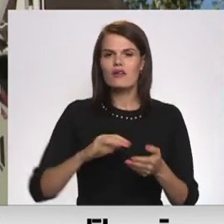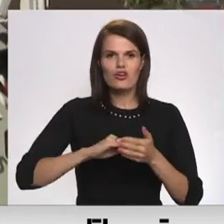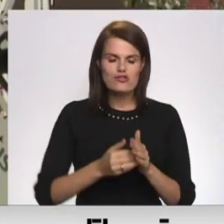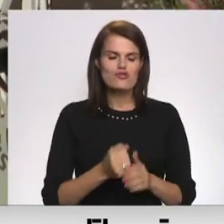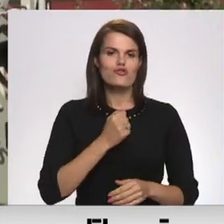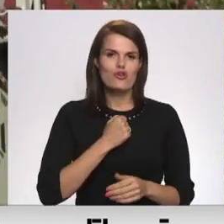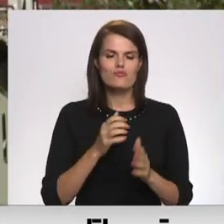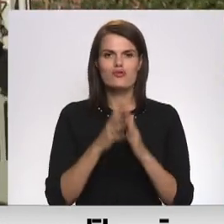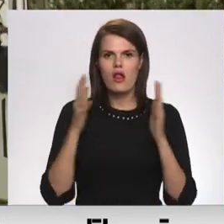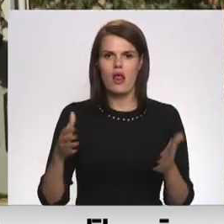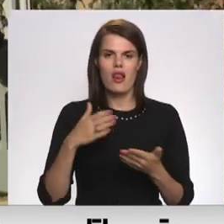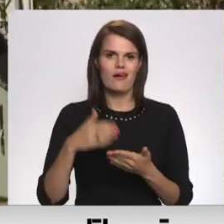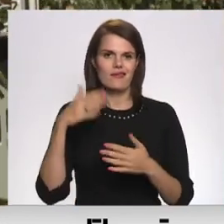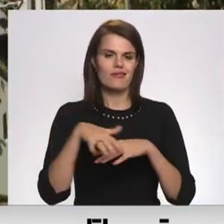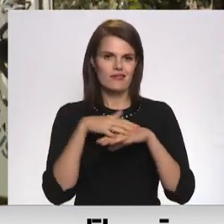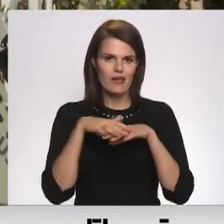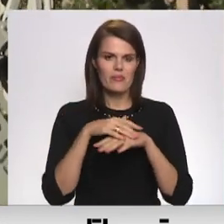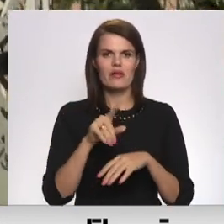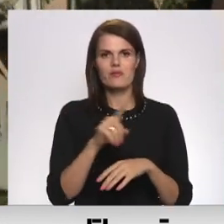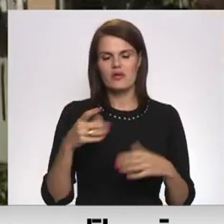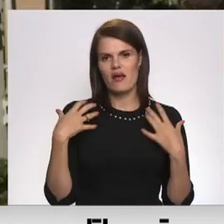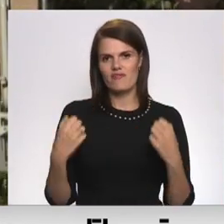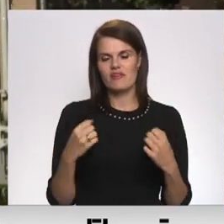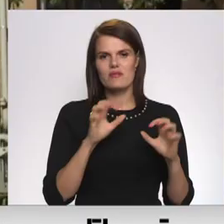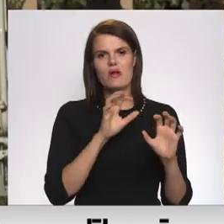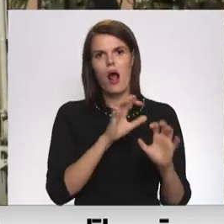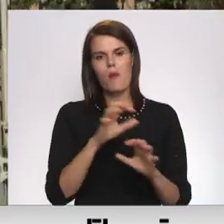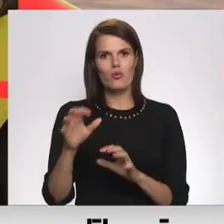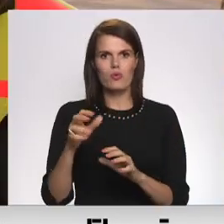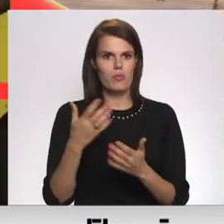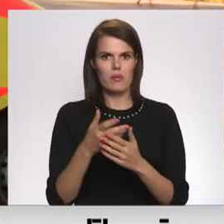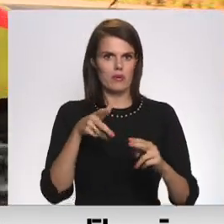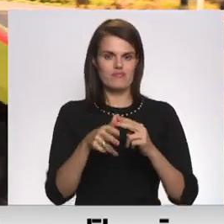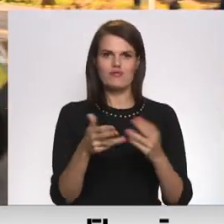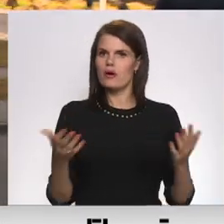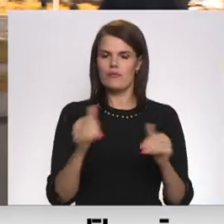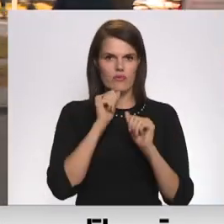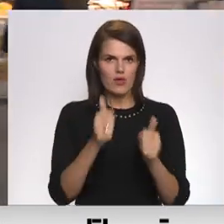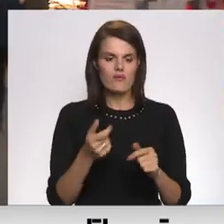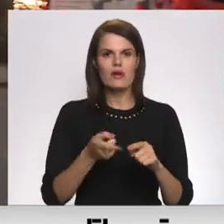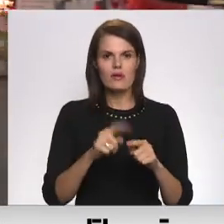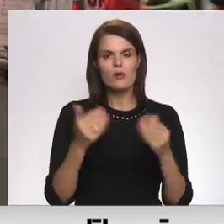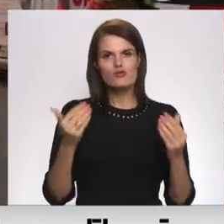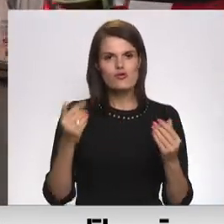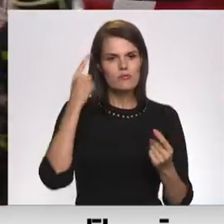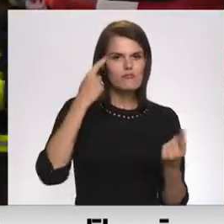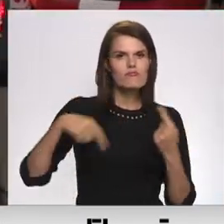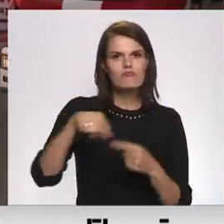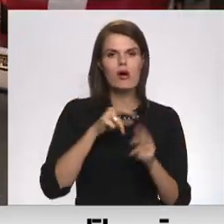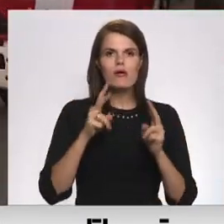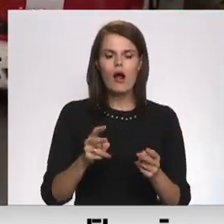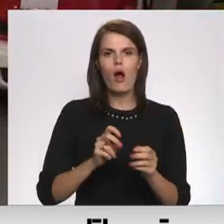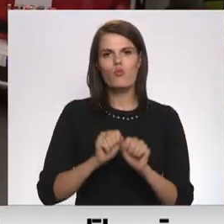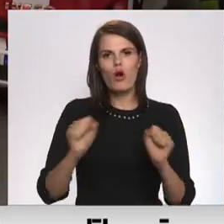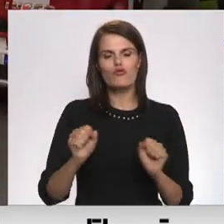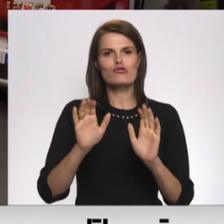diemžēl, lielākais risks sabiedrībai ir veselības aprūpes pakalpojumu pārtraukšana. Lūk, un tad šodien mēs arī to izspēlējam, lai nodrošinātu